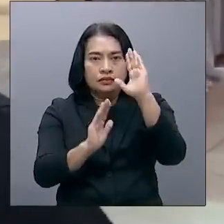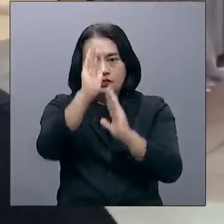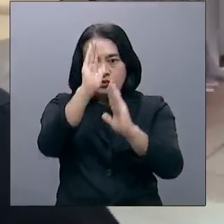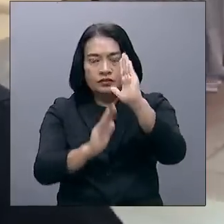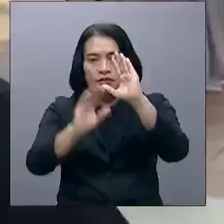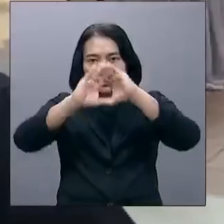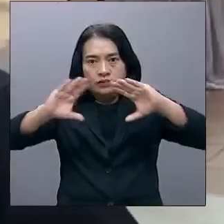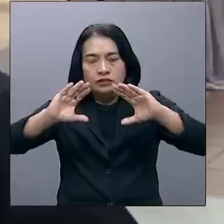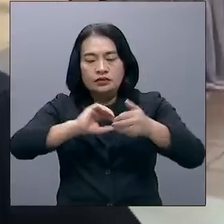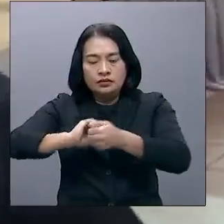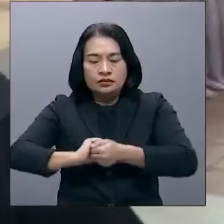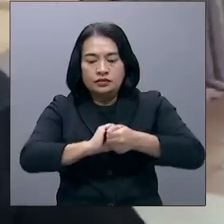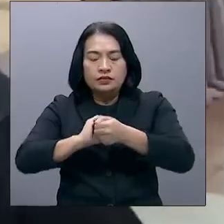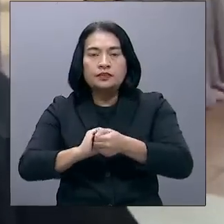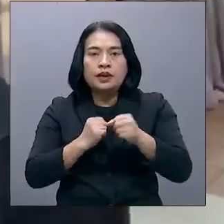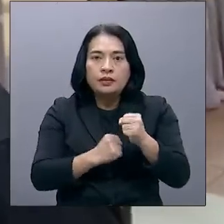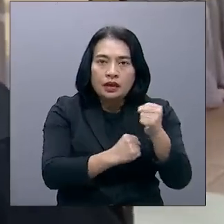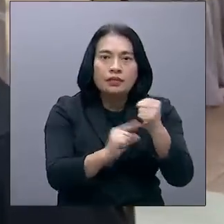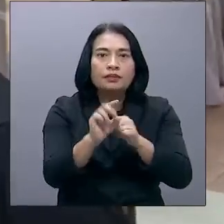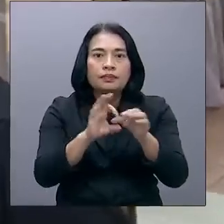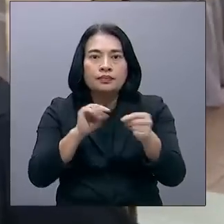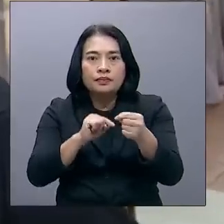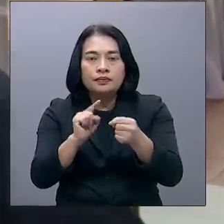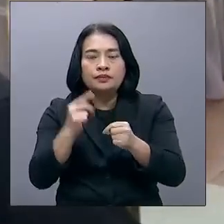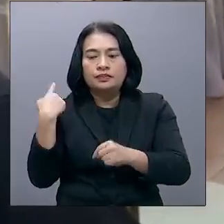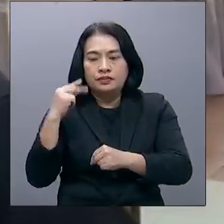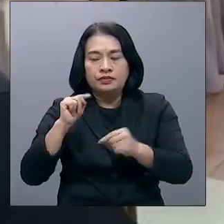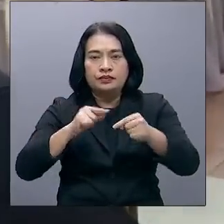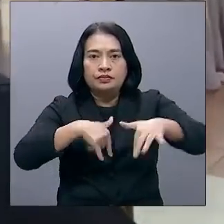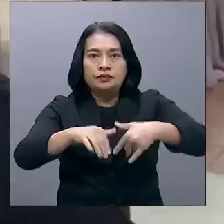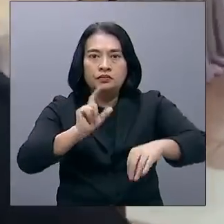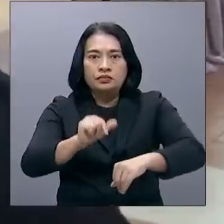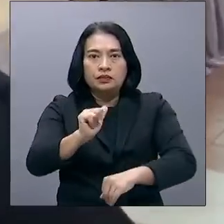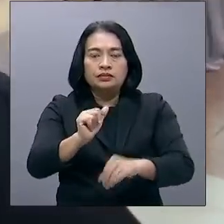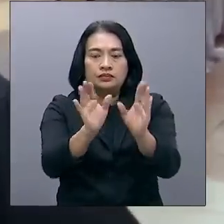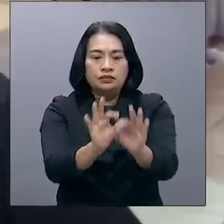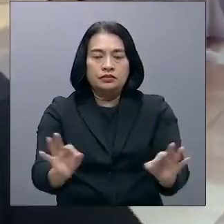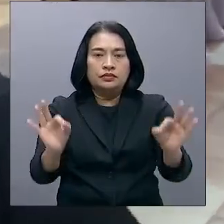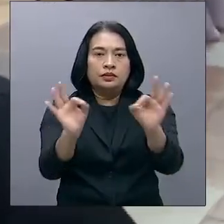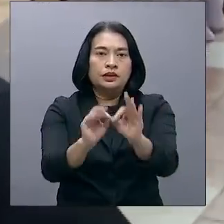กันและย้ำความพยายามที่จะยึดเอาผลประโยชน์ของประชาชนเป็นที่ตั้งค่ะ